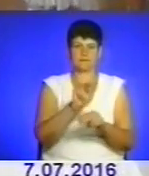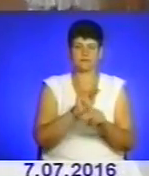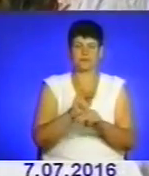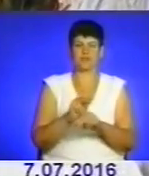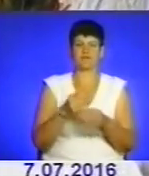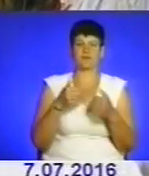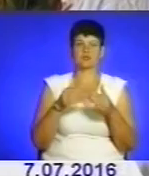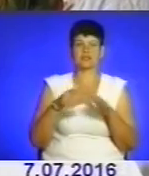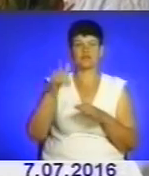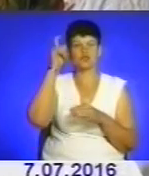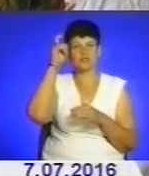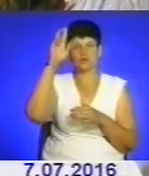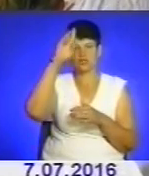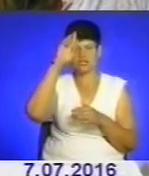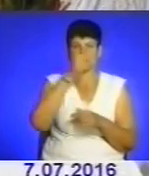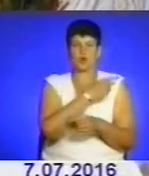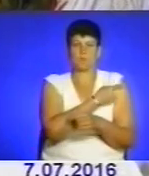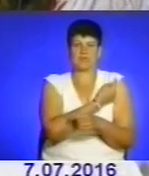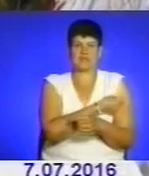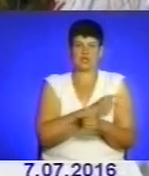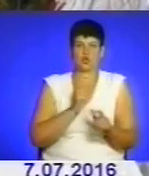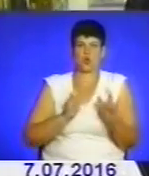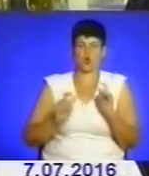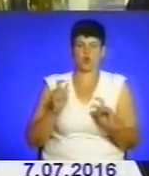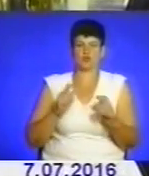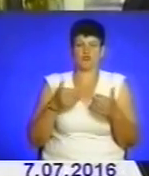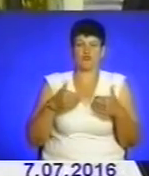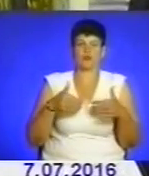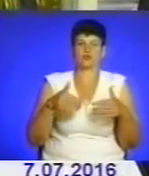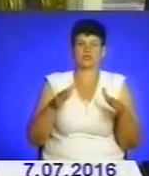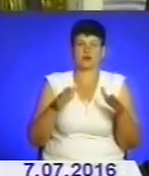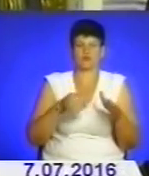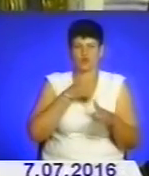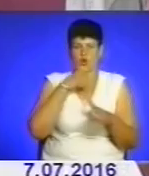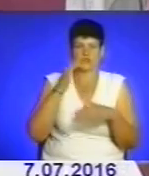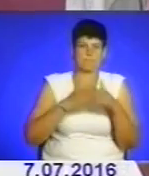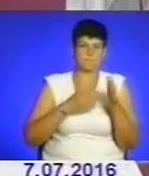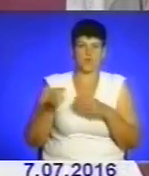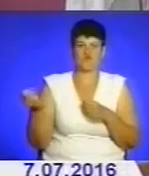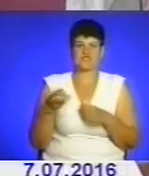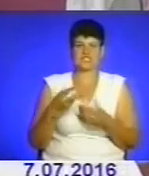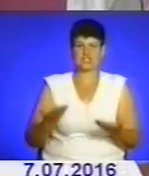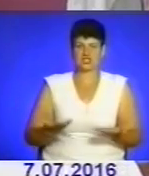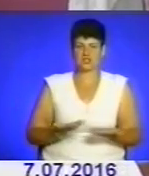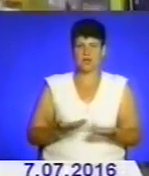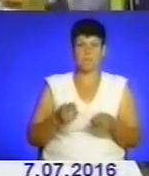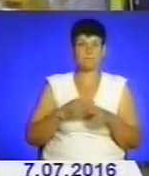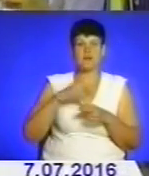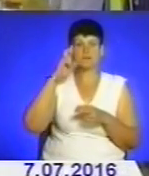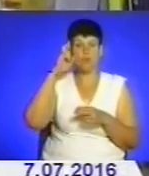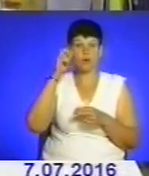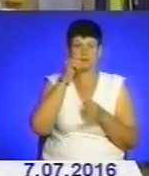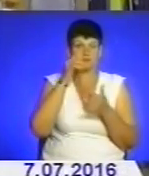випускники Чортківського державного медичного коледжу вирушають у доросле професійне життя. А без Бога ні до